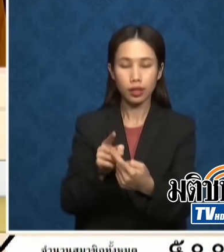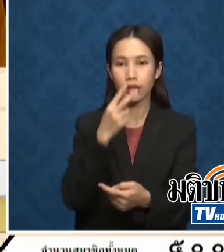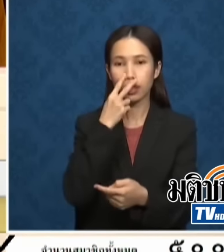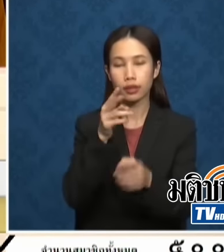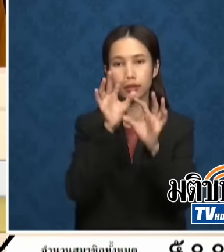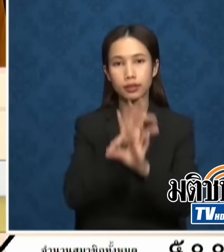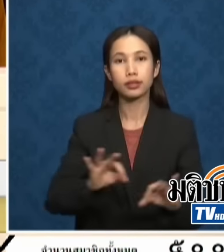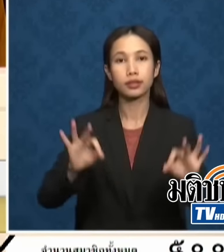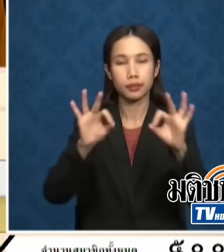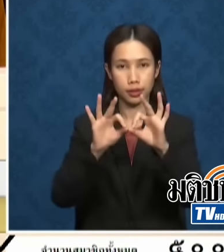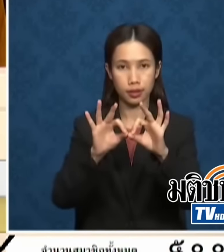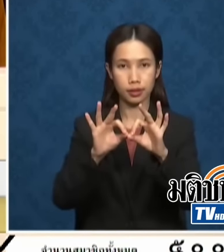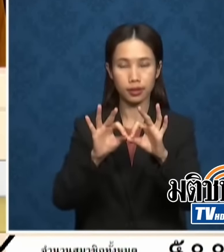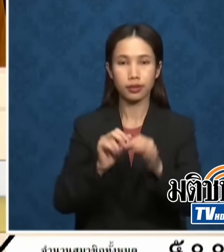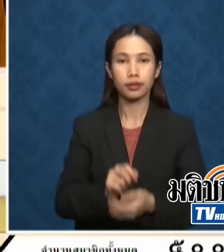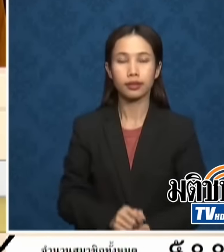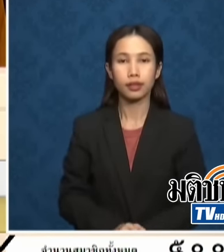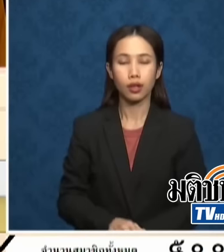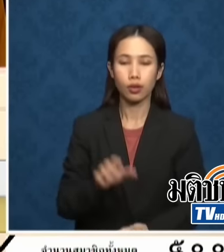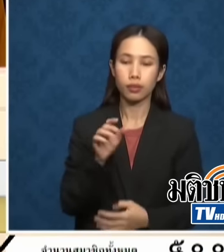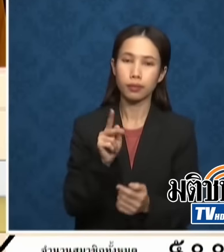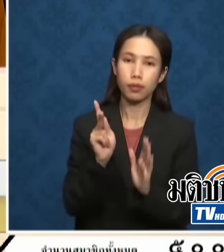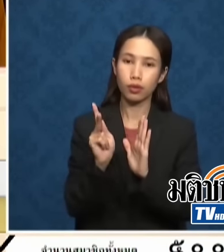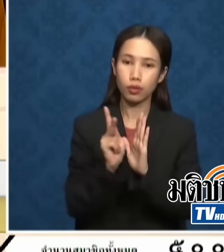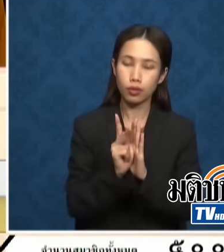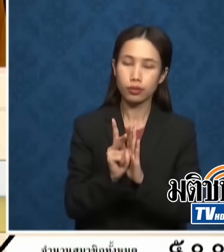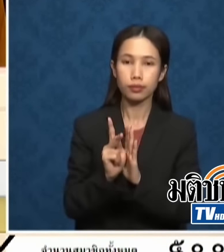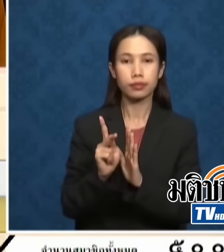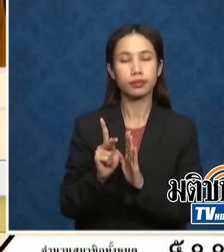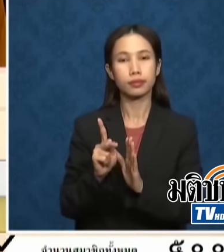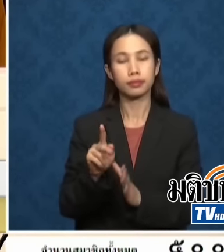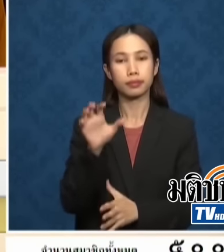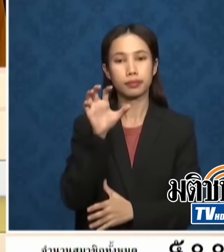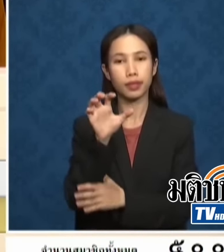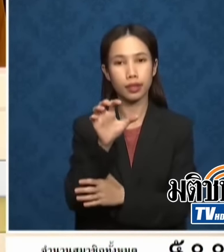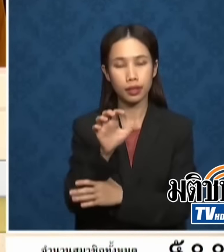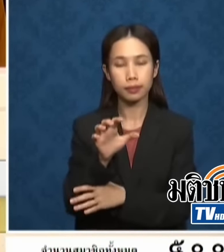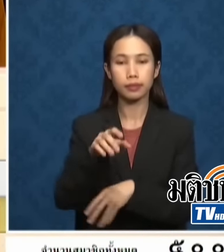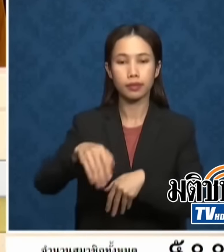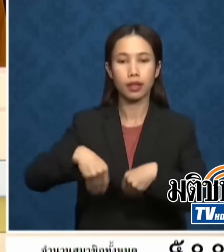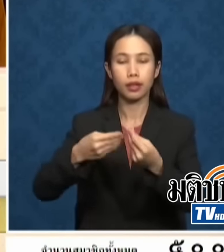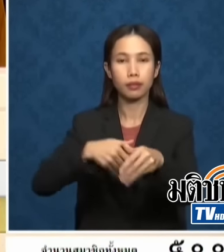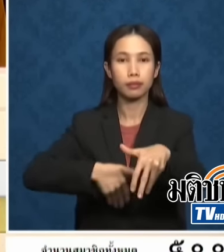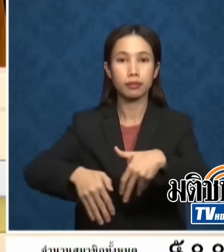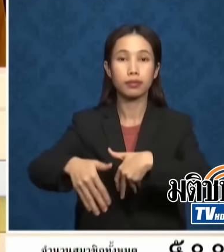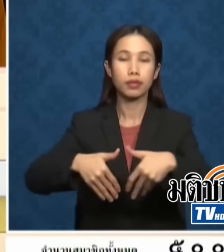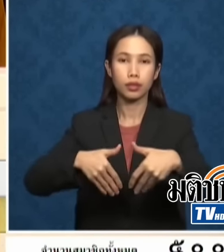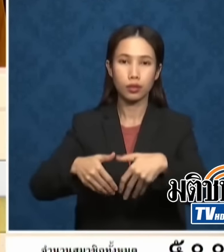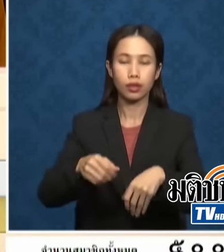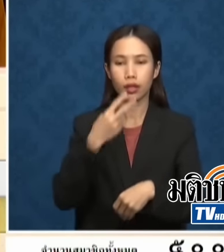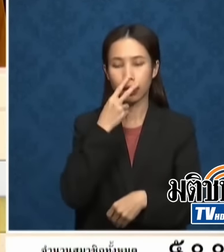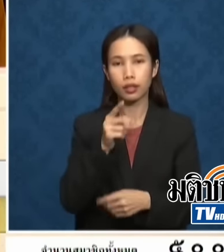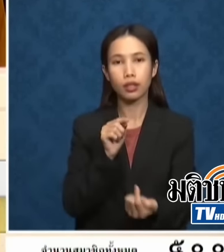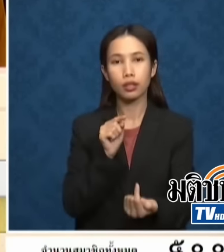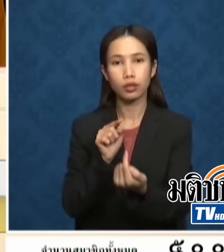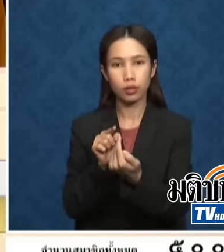สำคัญของการบังคับใช้มาตรการในการบังคับกับพี่น้องประชาชนให้มีความเหมาะส